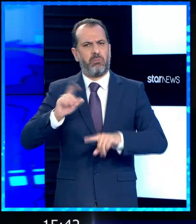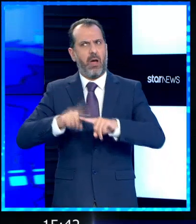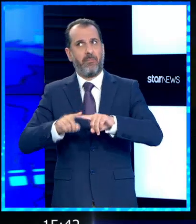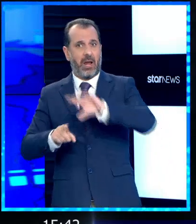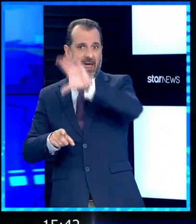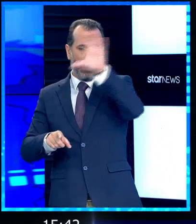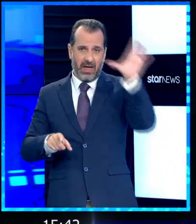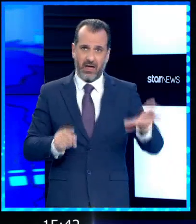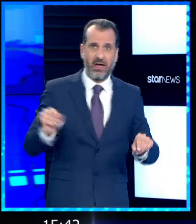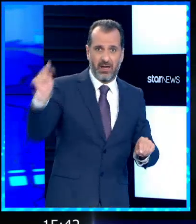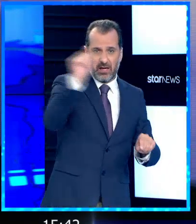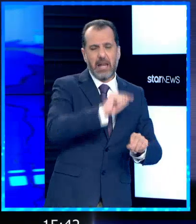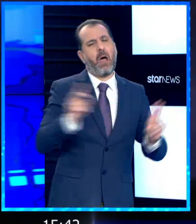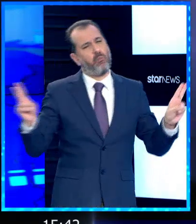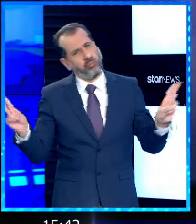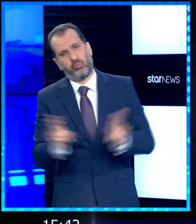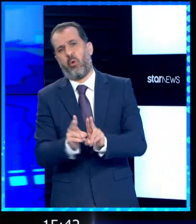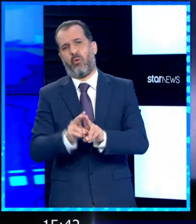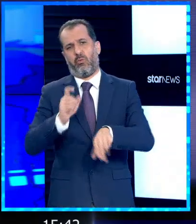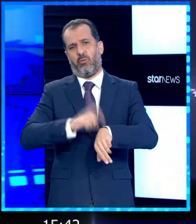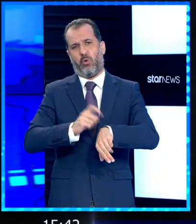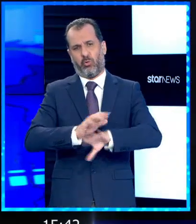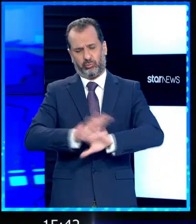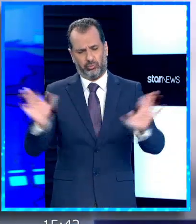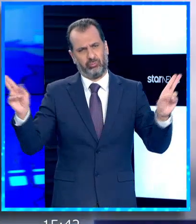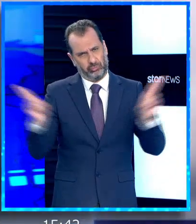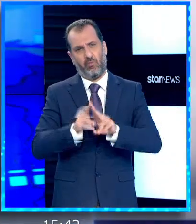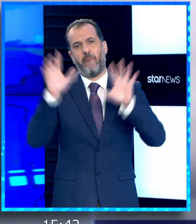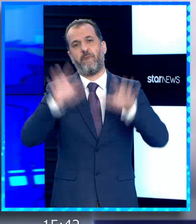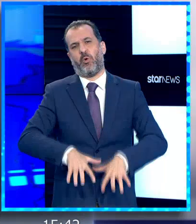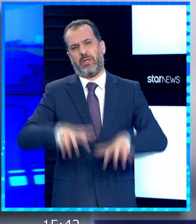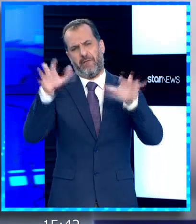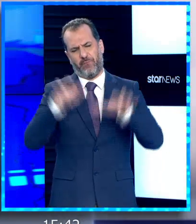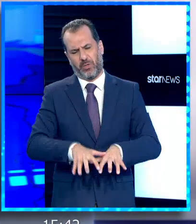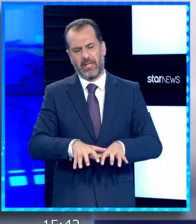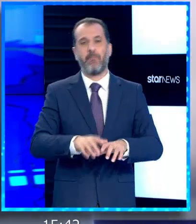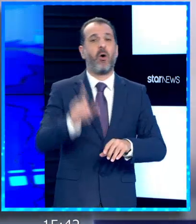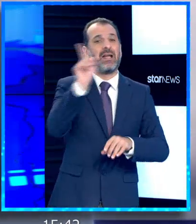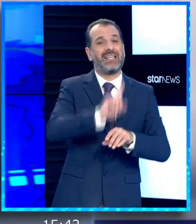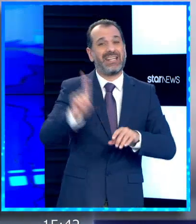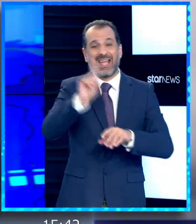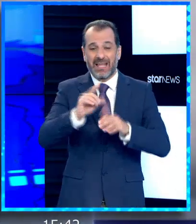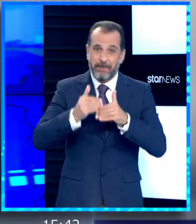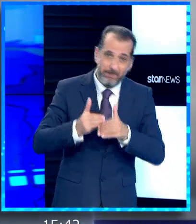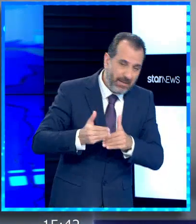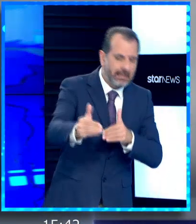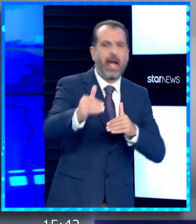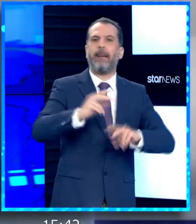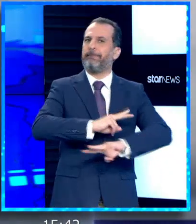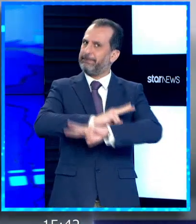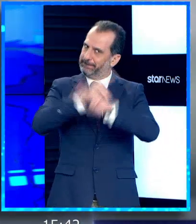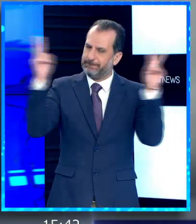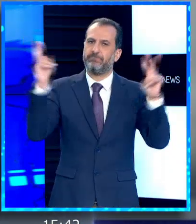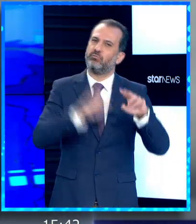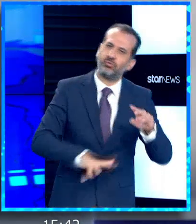περιοχές, σαφώς μικρότερης διάρκειας και έντασης των προηγουμένων. Ο καιρός ουσιαστικά από Κυριακή και μετά φαίνεται να ανοίγει, να βελτιώνεται σχεδόν